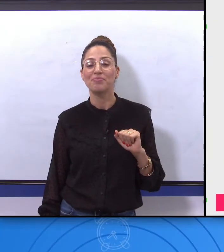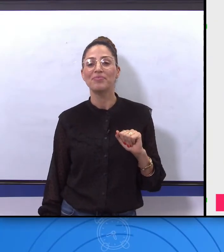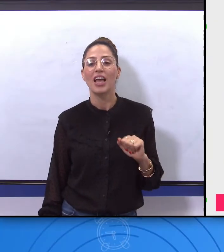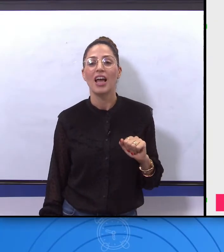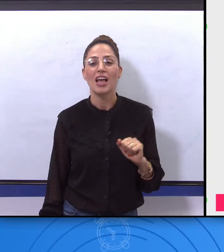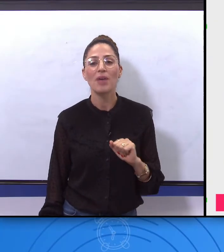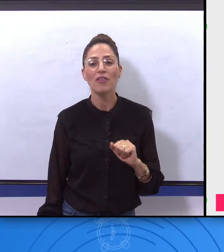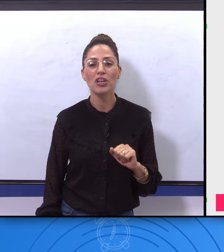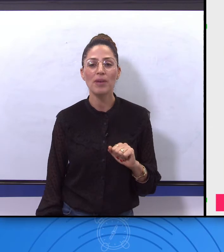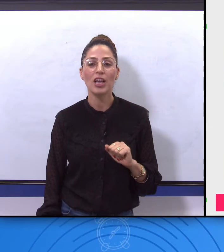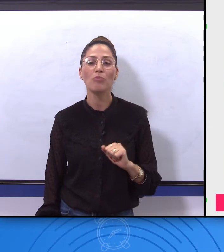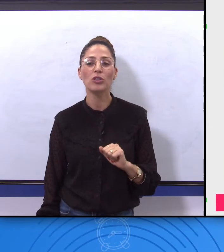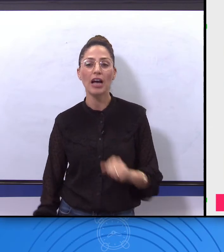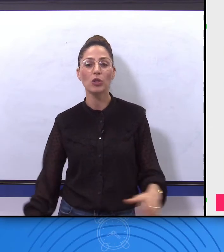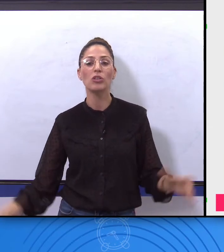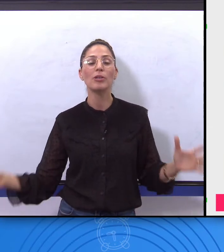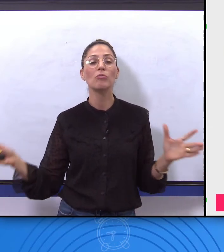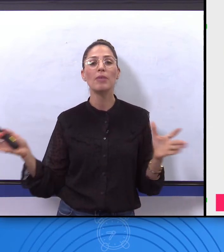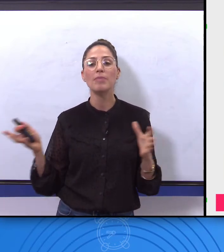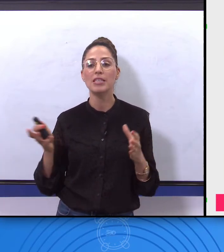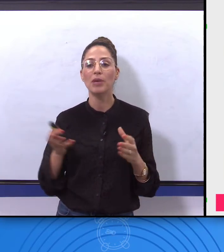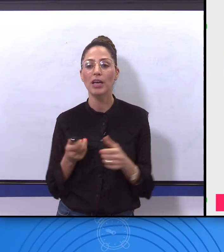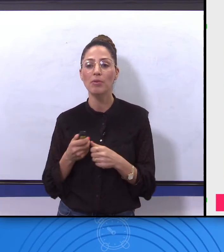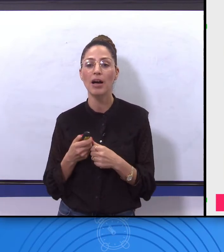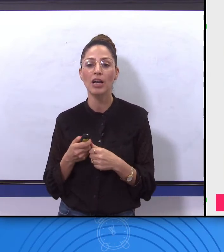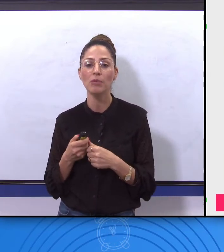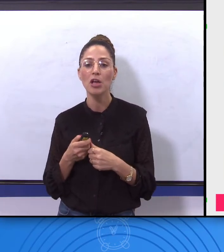סליחה. אז מרב שין בן אלון מותחת חוטים אדומים